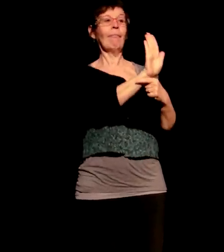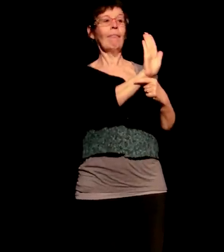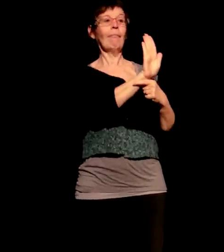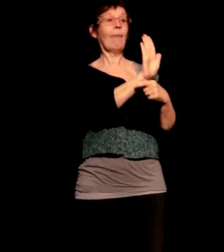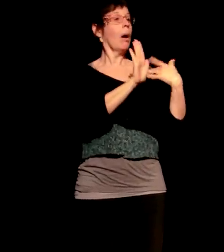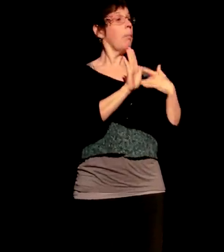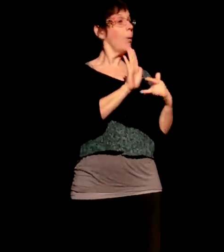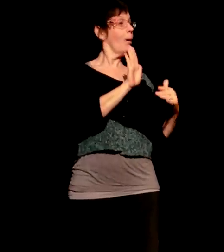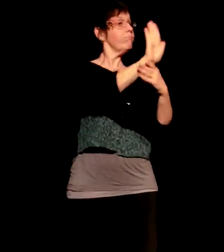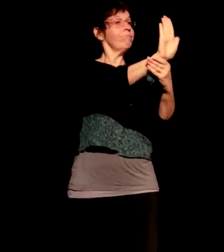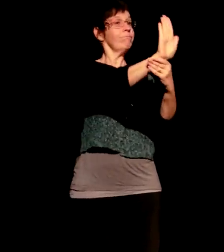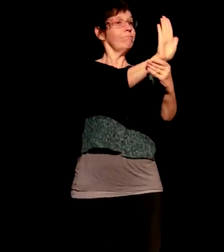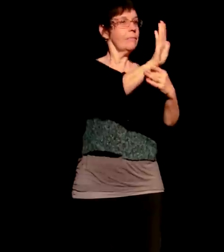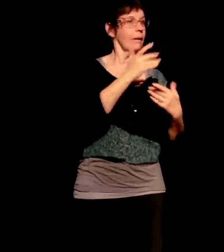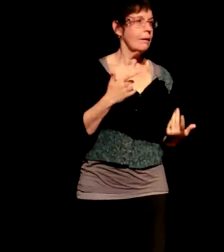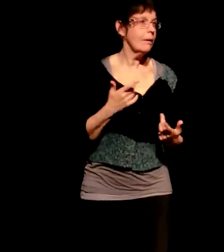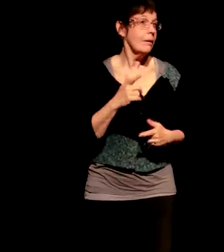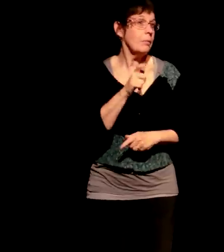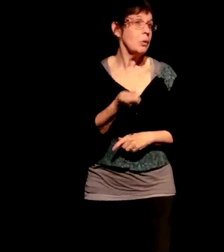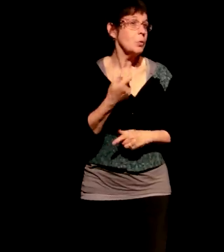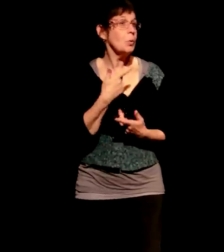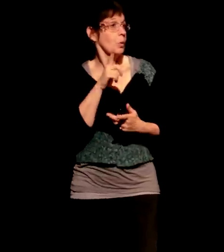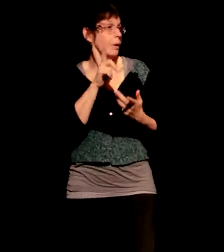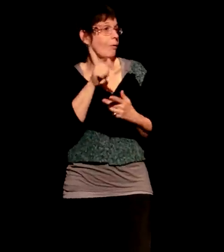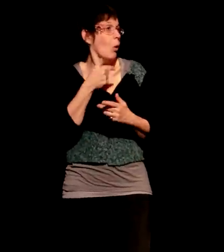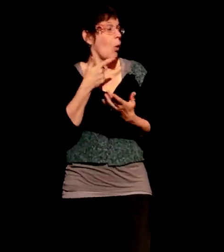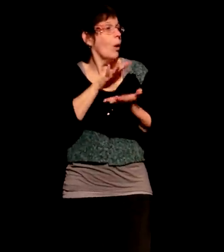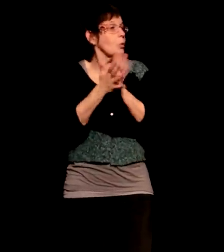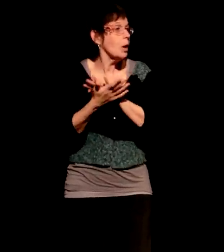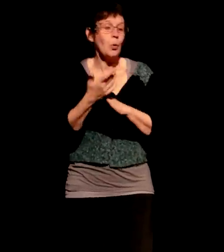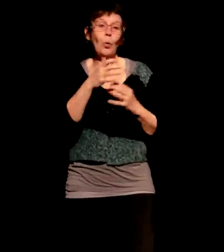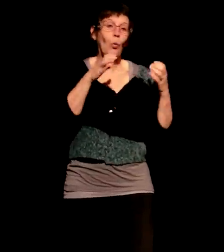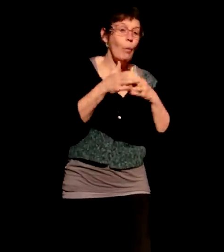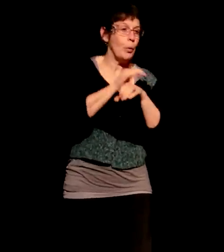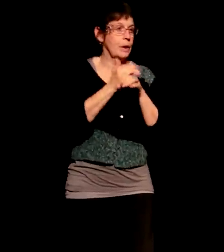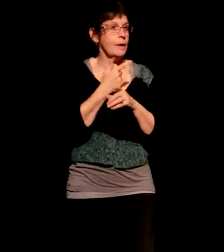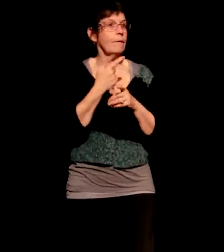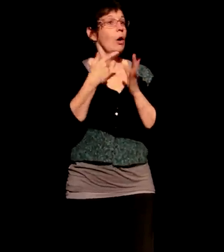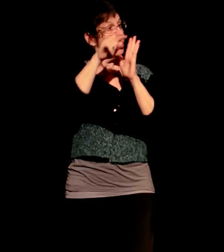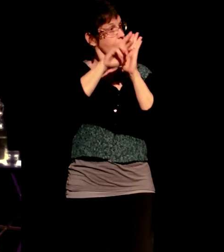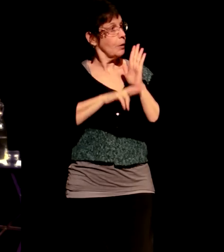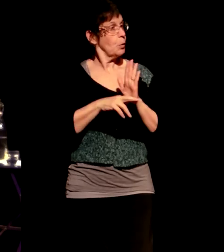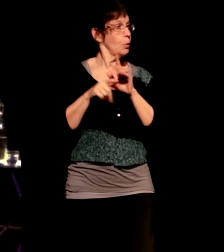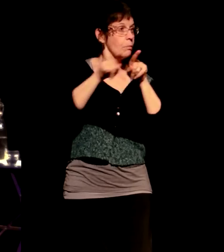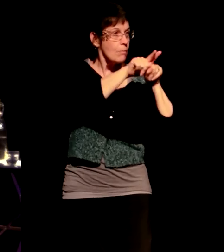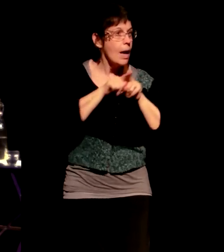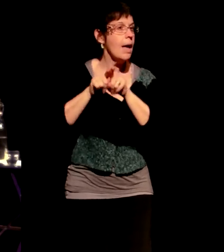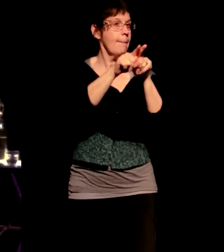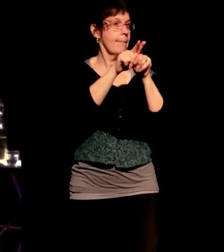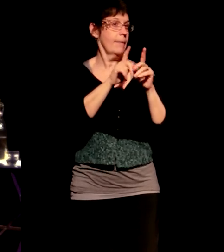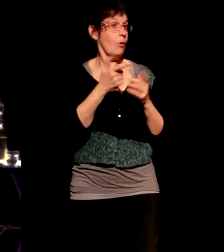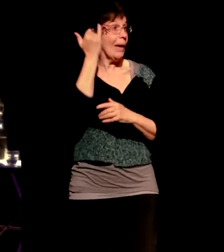politiques, il est écrit que pour rejoindre, il faut avoir des idées communes, et donc il y a un entretien. Cela dit, ils le font jamais. Ils le font